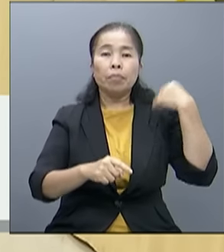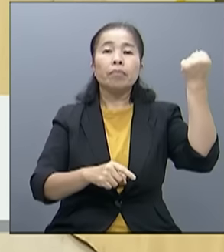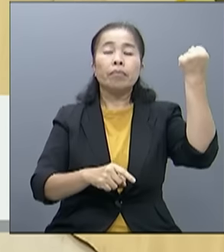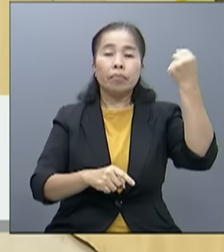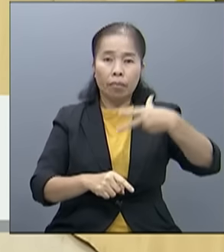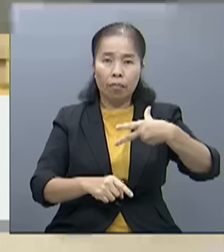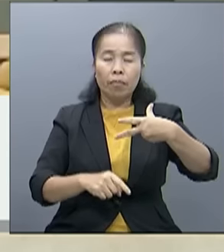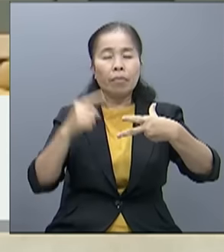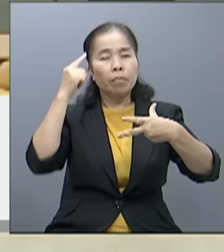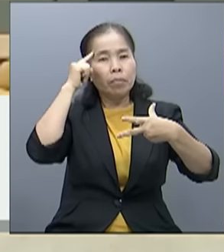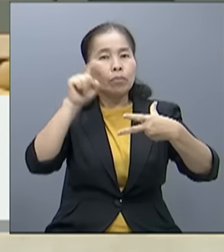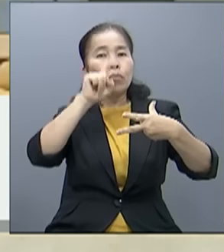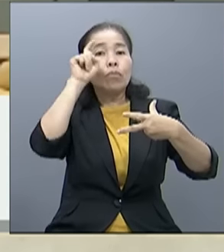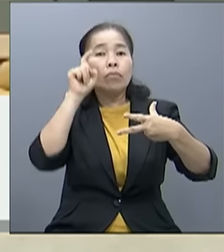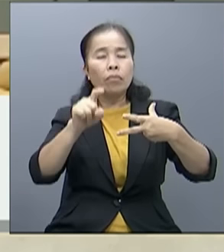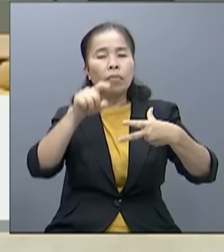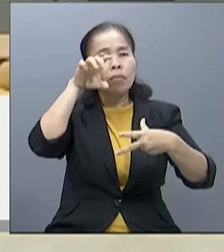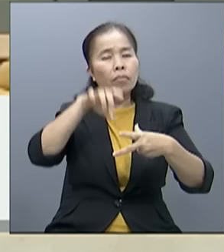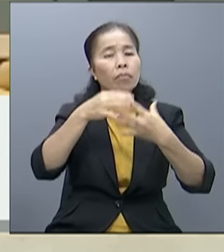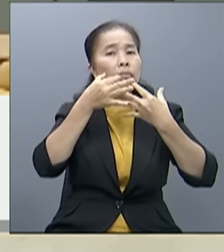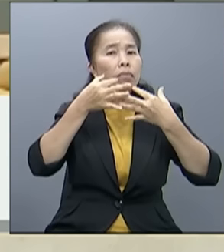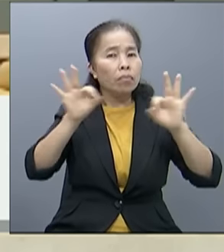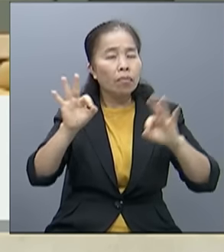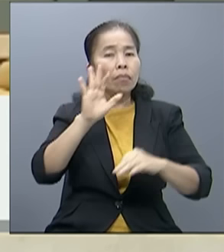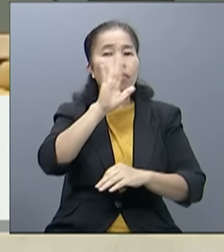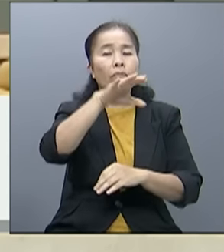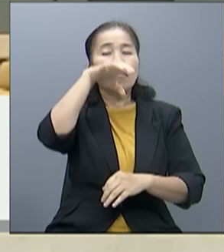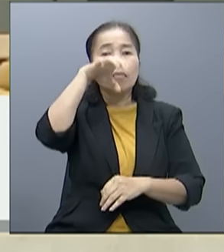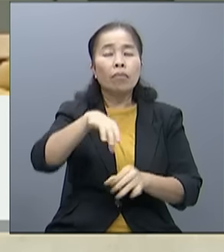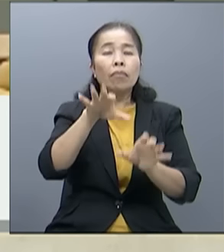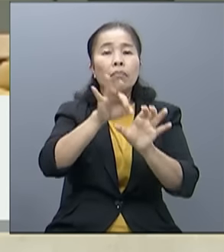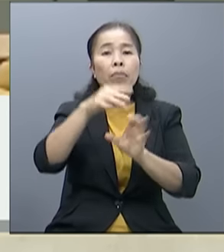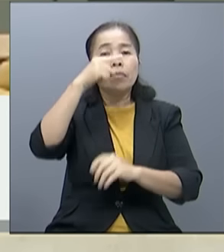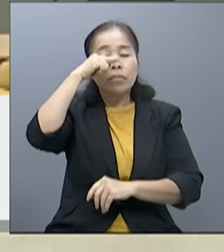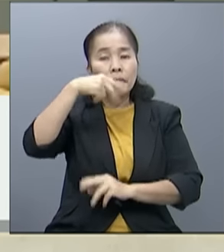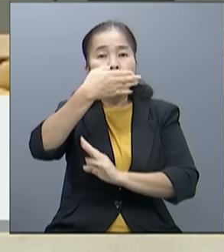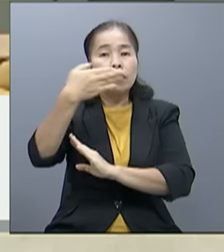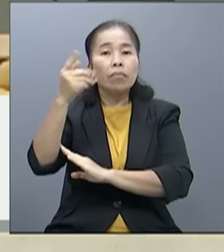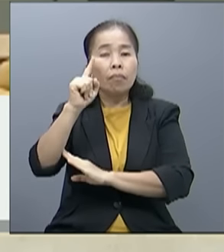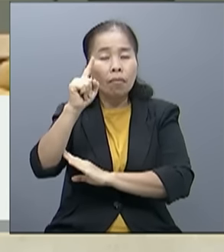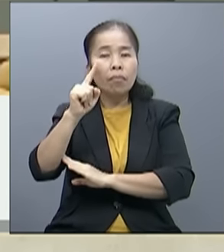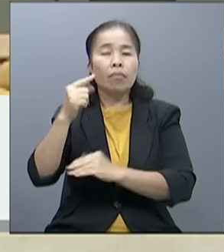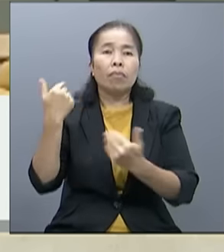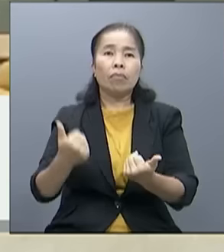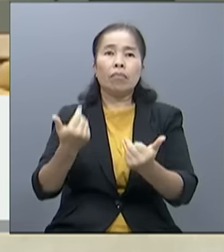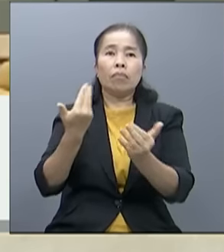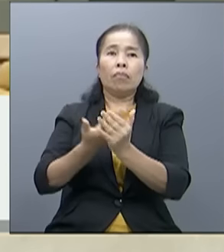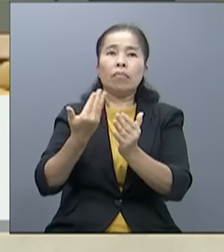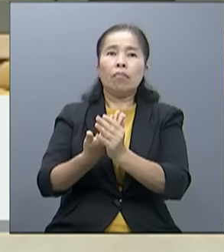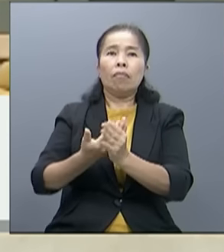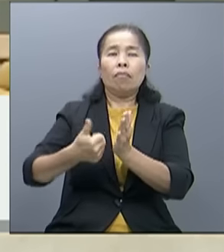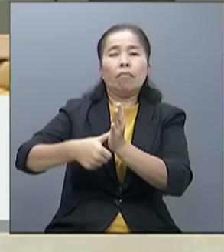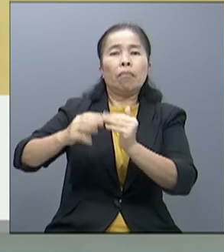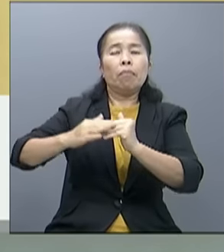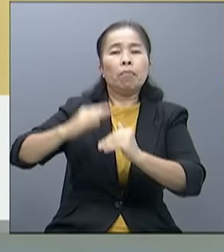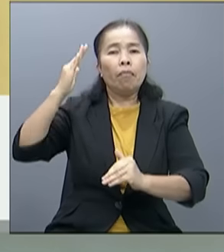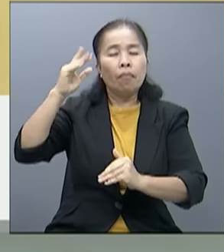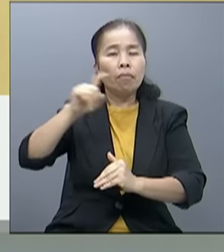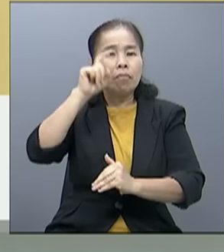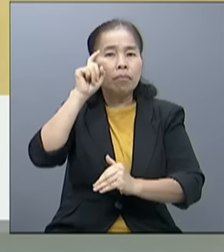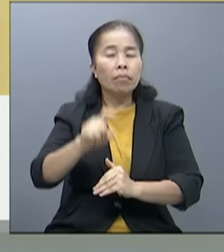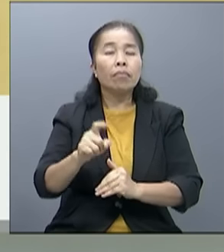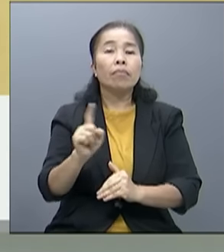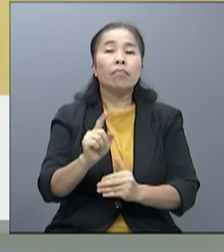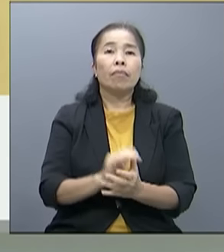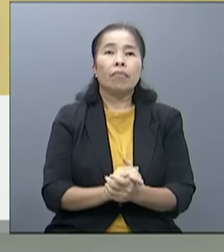กังขาในความอิสระของแบงก์ชาติมาพร้อมกับกรอบเงินเฟ้อที่หลุดกรอบไม่เป็นไปตามข้อตกลงหรือไม่